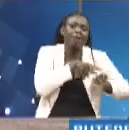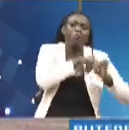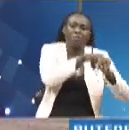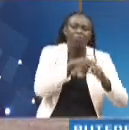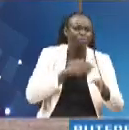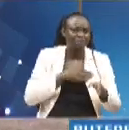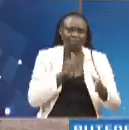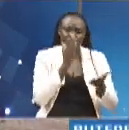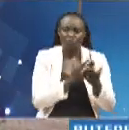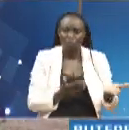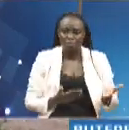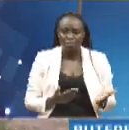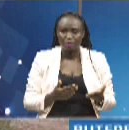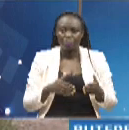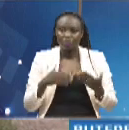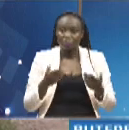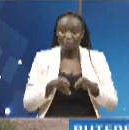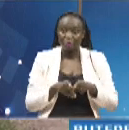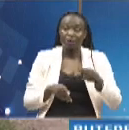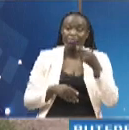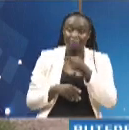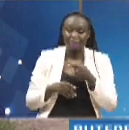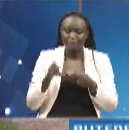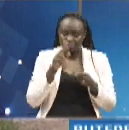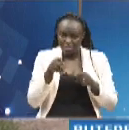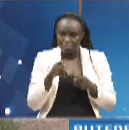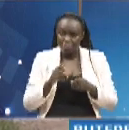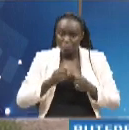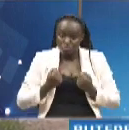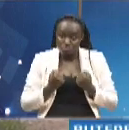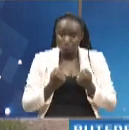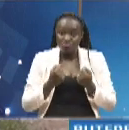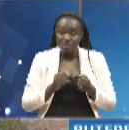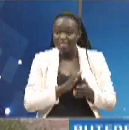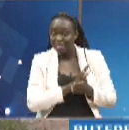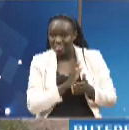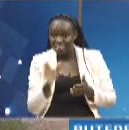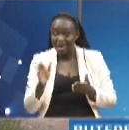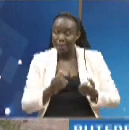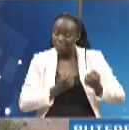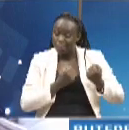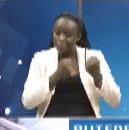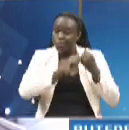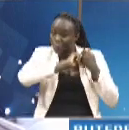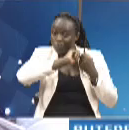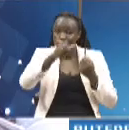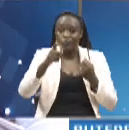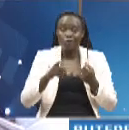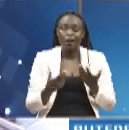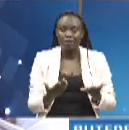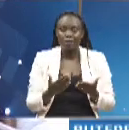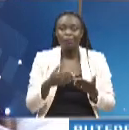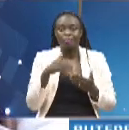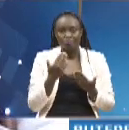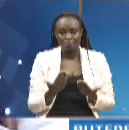kimama. Ebikwekweto byafika salama nayo bigenda kuddawo okwata abo abavuga obubi, naddala ku nguudo empanvu ziyite highway. Ng'okusinziira kwa